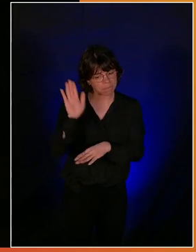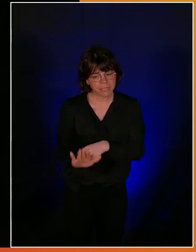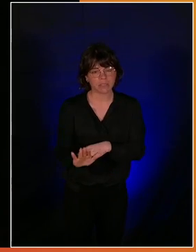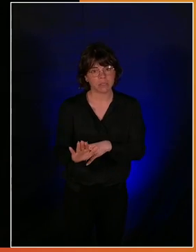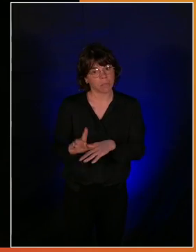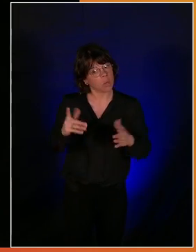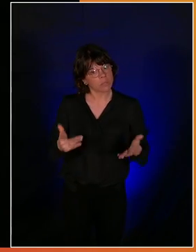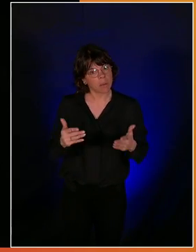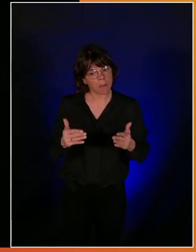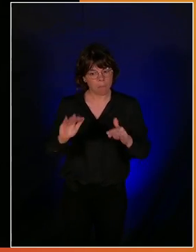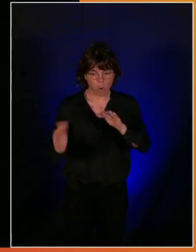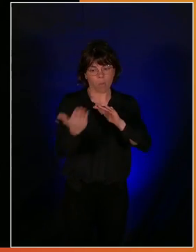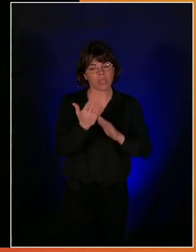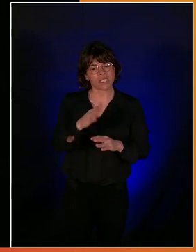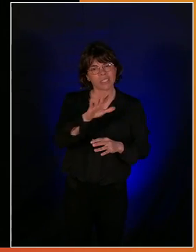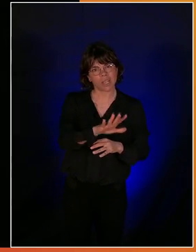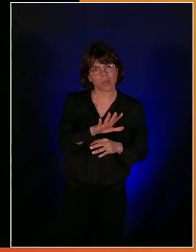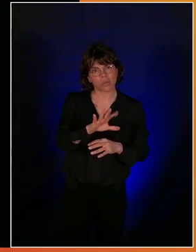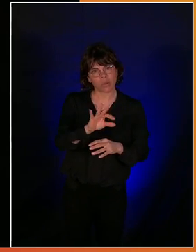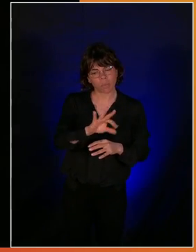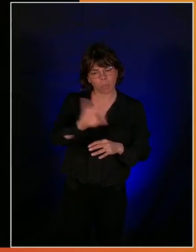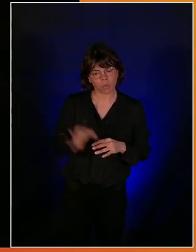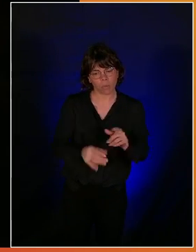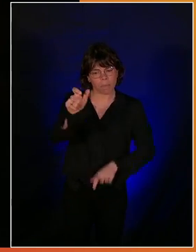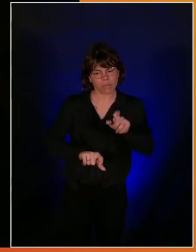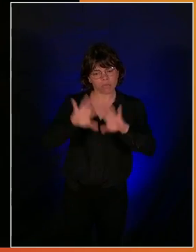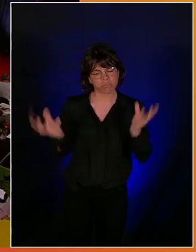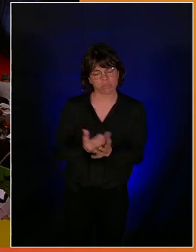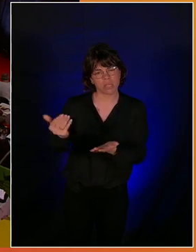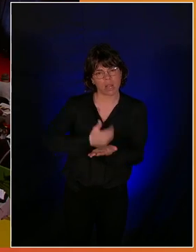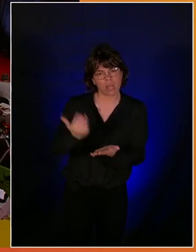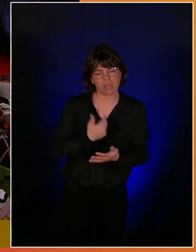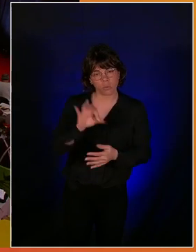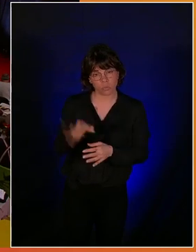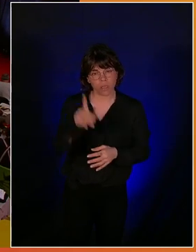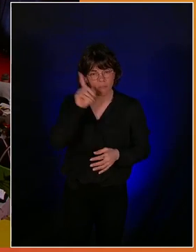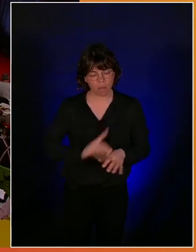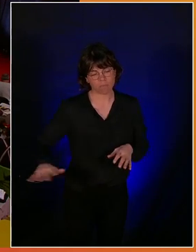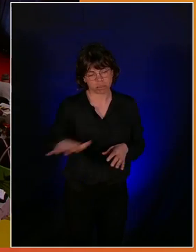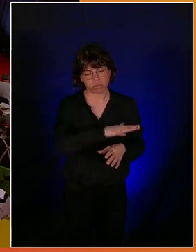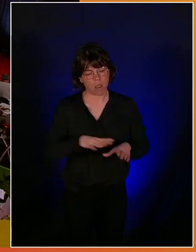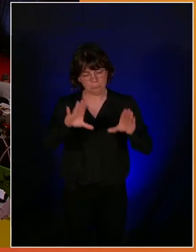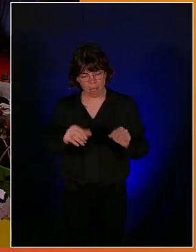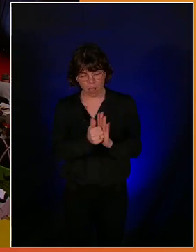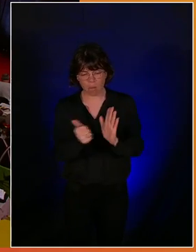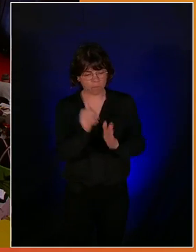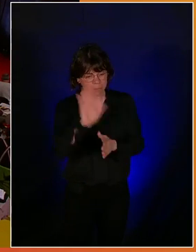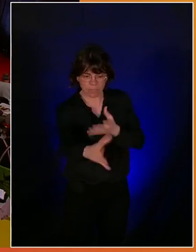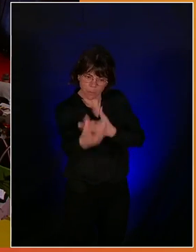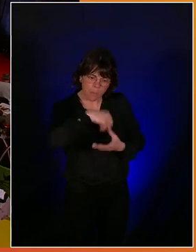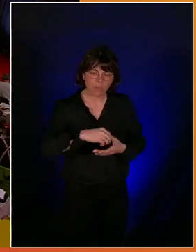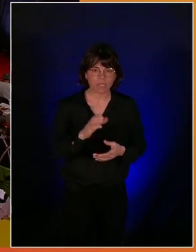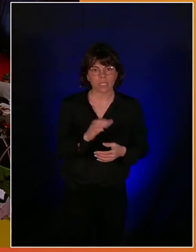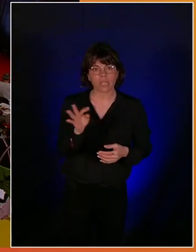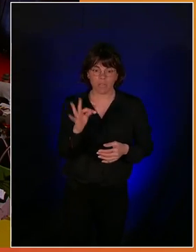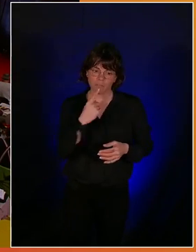aussi parce qu'ell représente 50 % du salarié faire que les femmes prennent toute leur place dans la CGT c'est